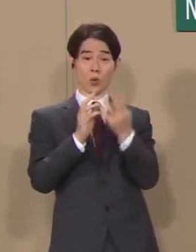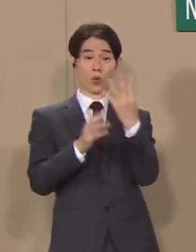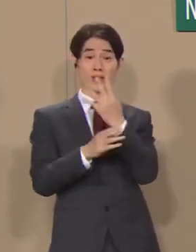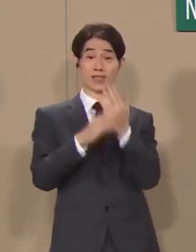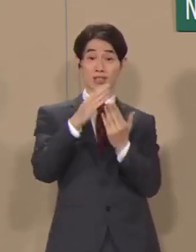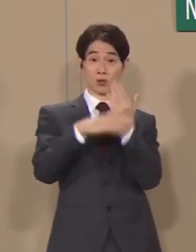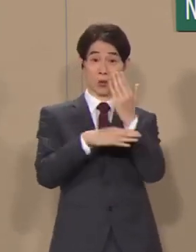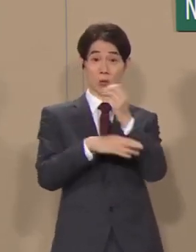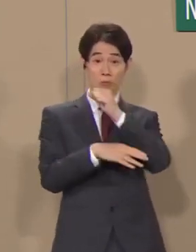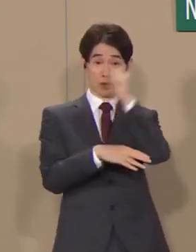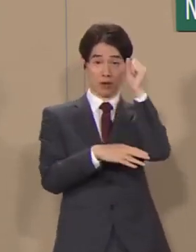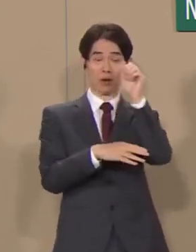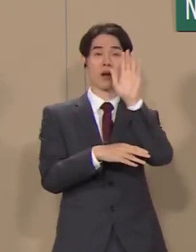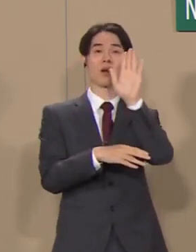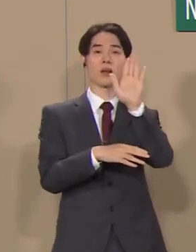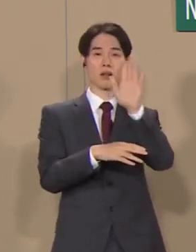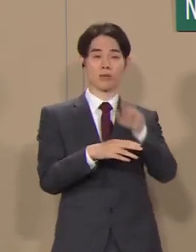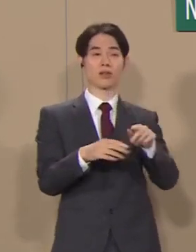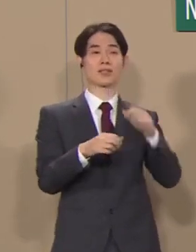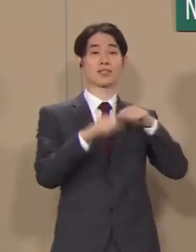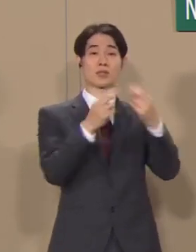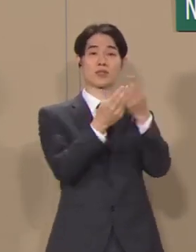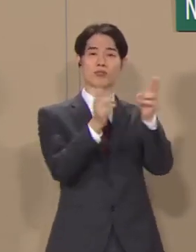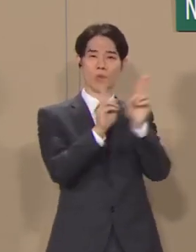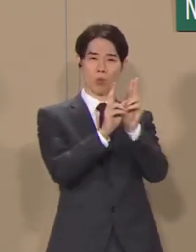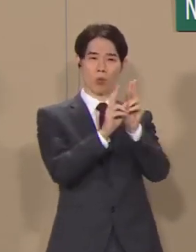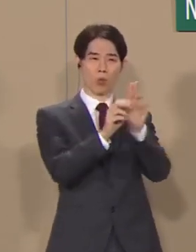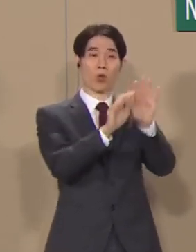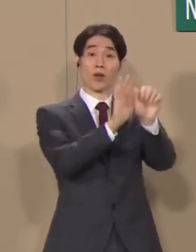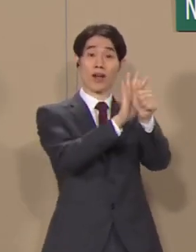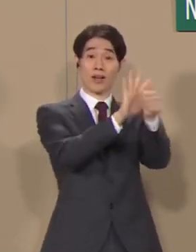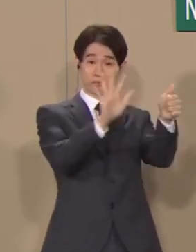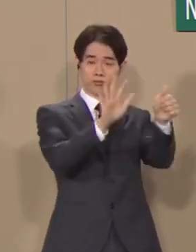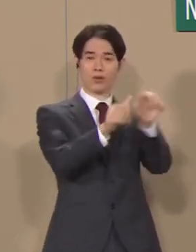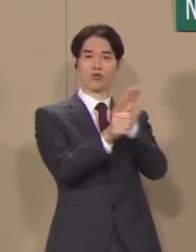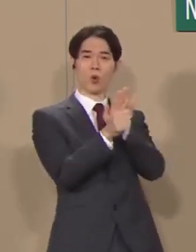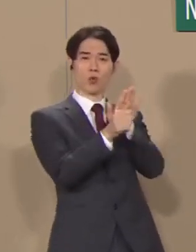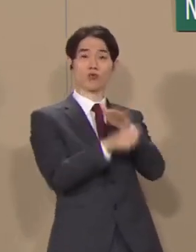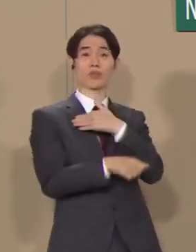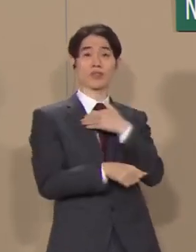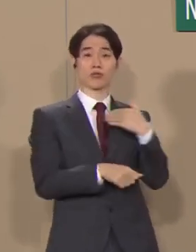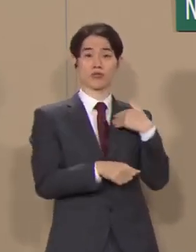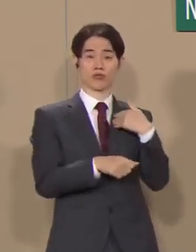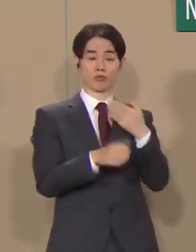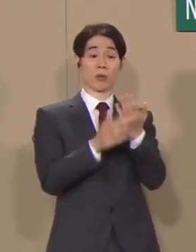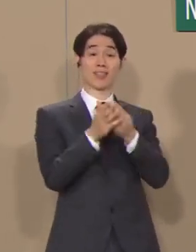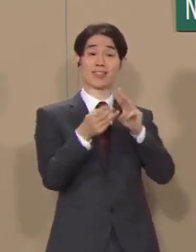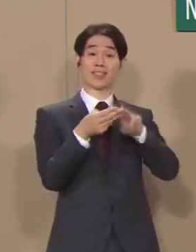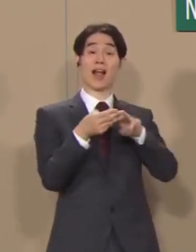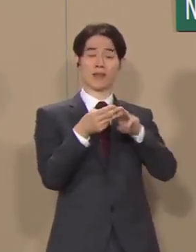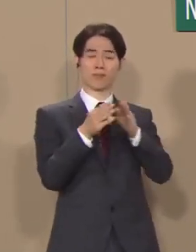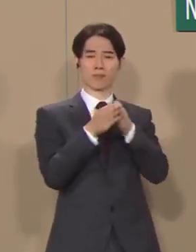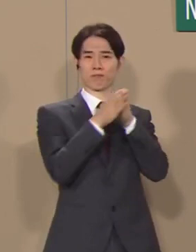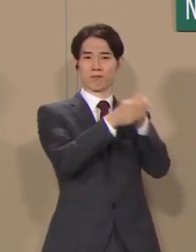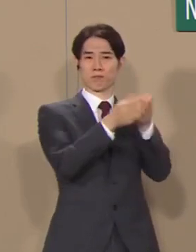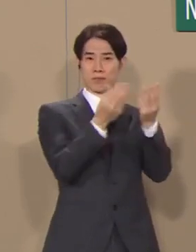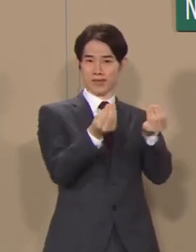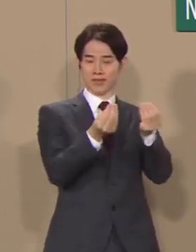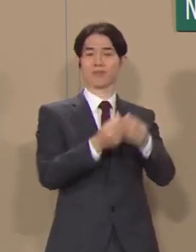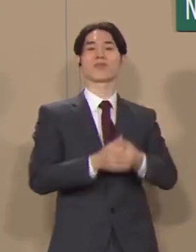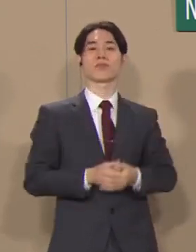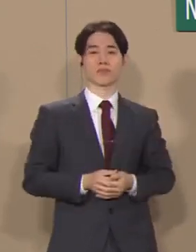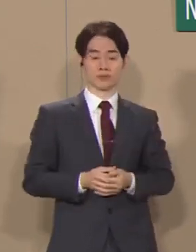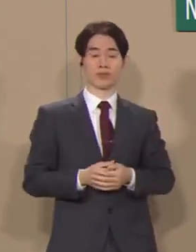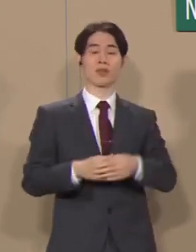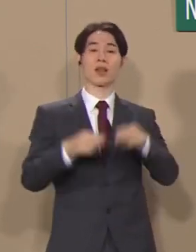自民党と閣外協力ができると思っていますすでに膝総理に打診済みですnhk